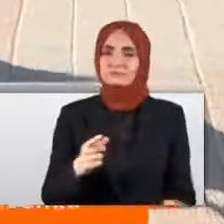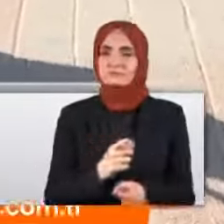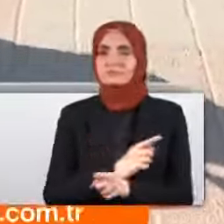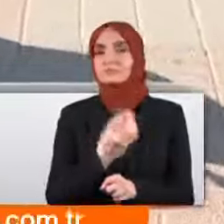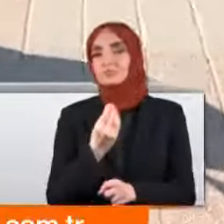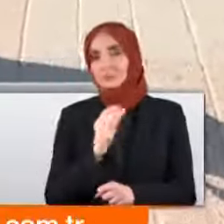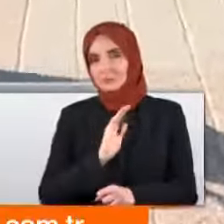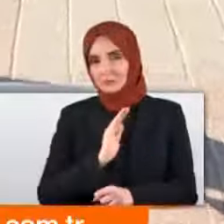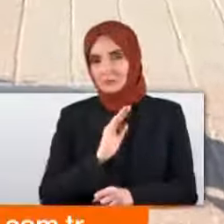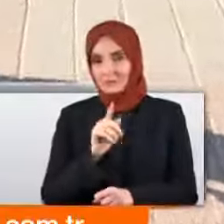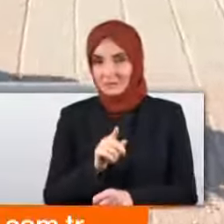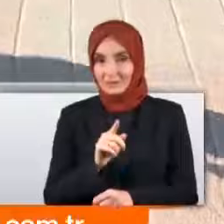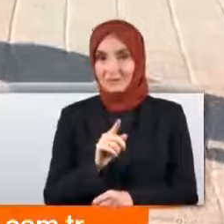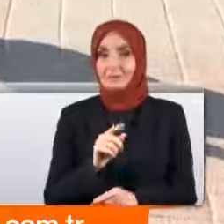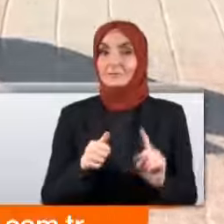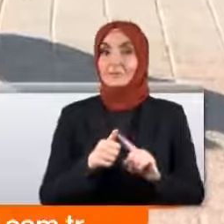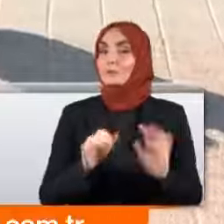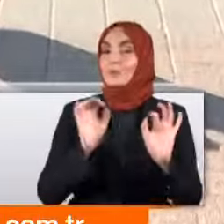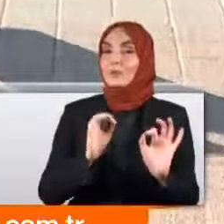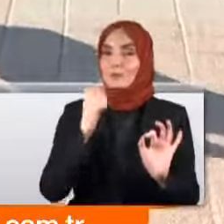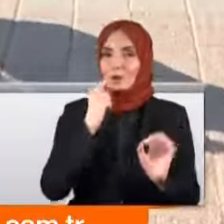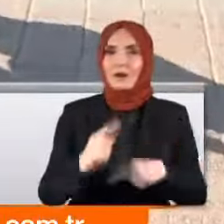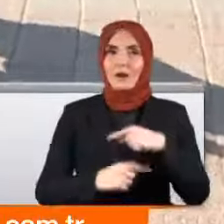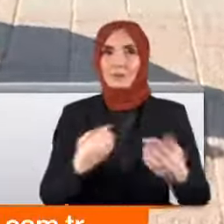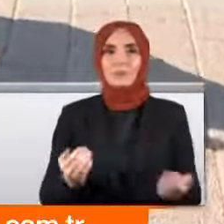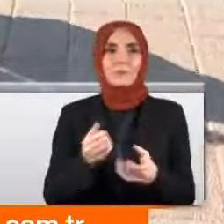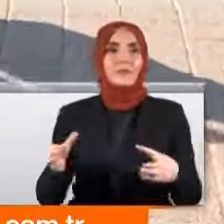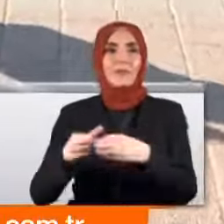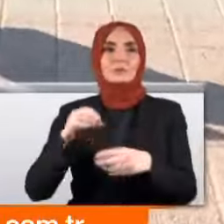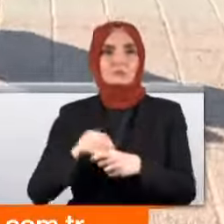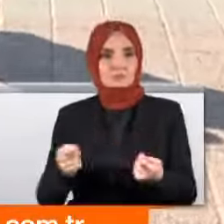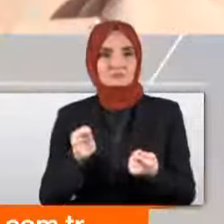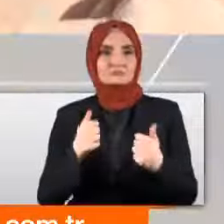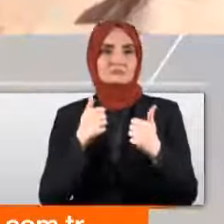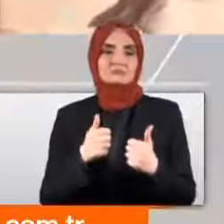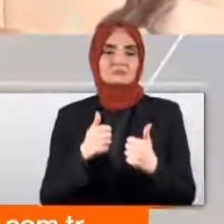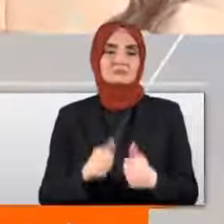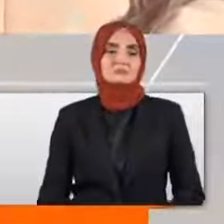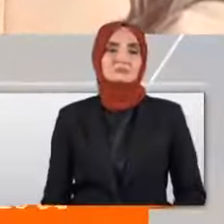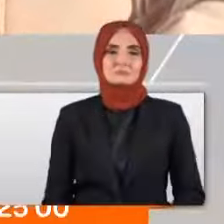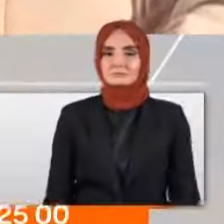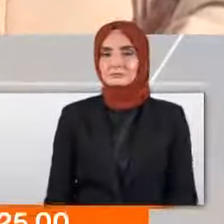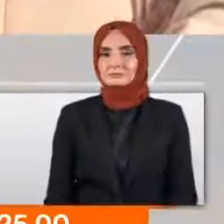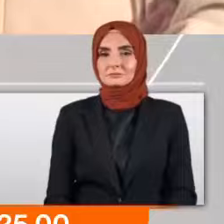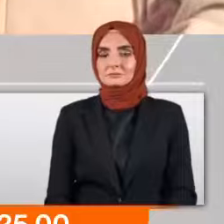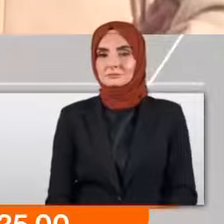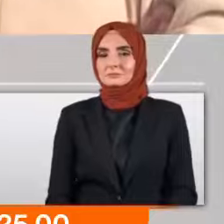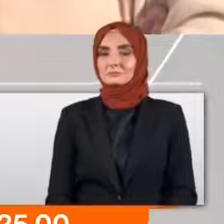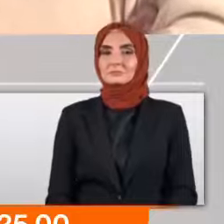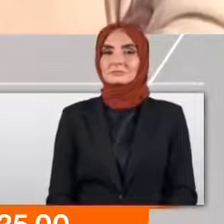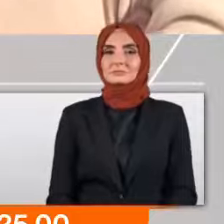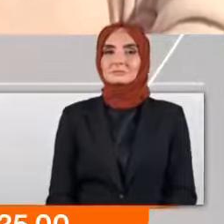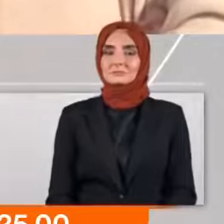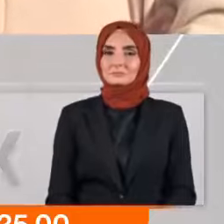arama kurtarma ekiplerinin arasında yer alması olacak. Peki nasıl mı? İşte cevabı. Üretim amacı arama kurtarma faaliyetleri ve